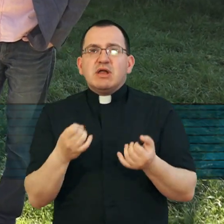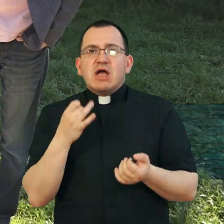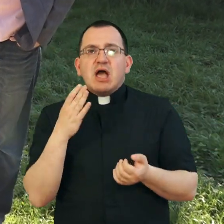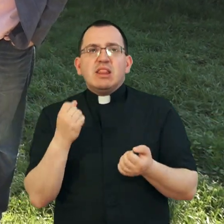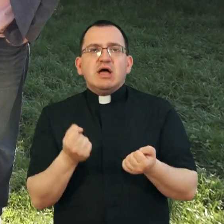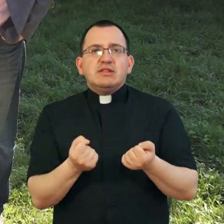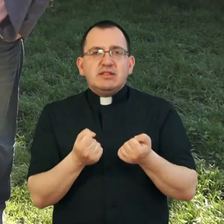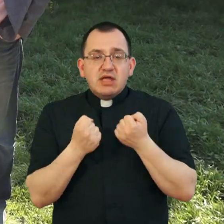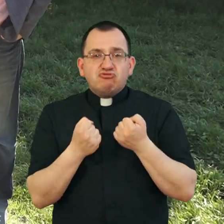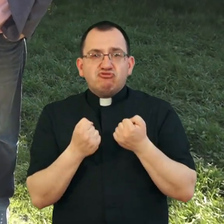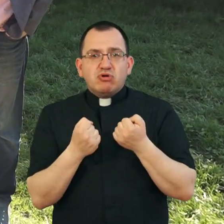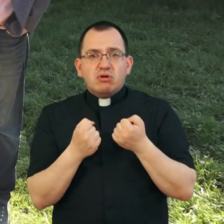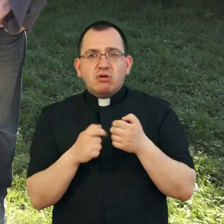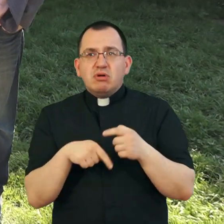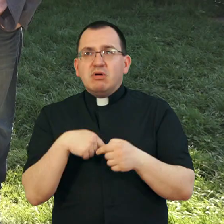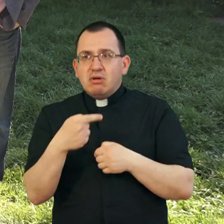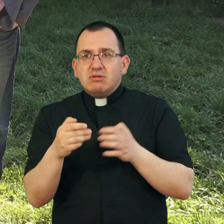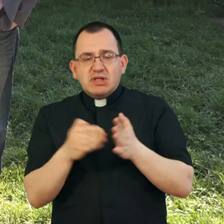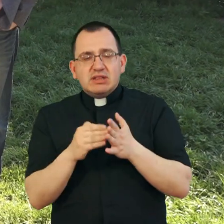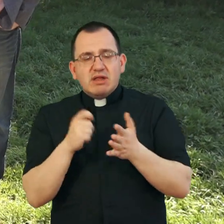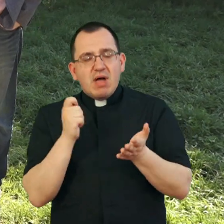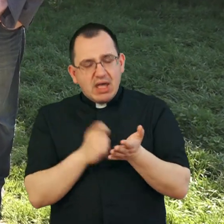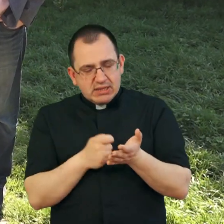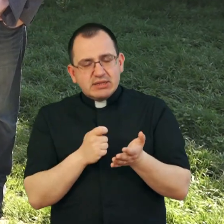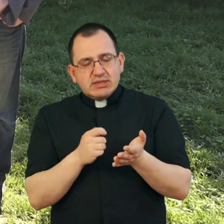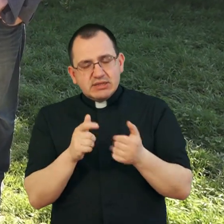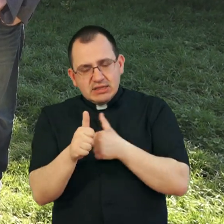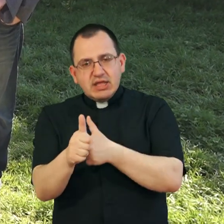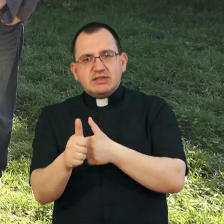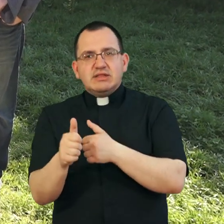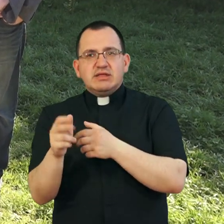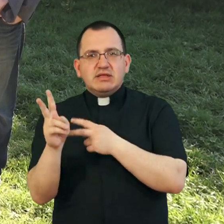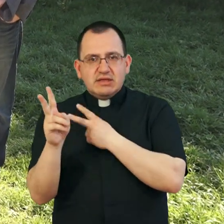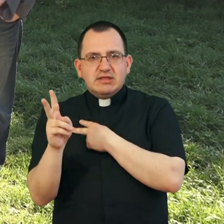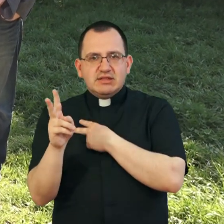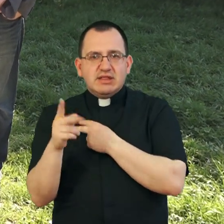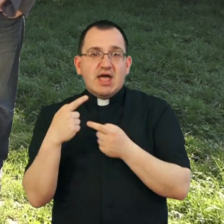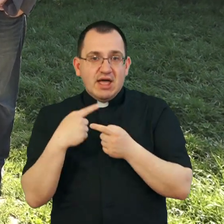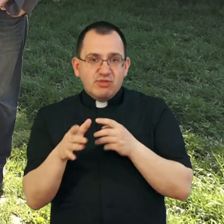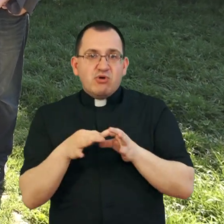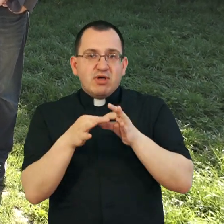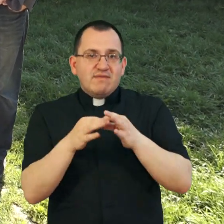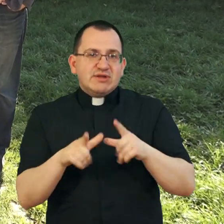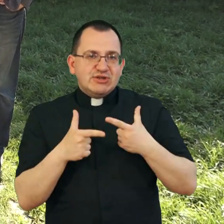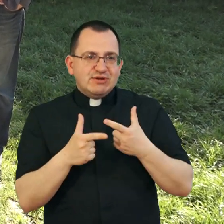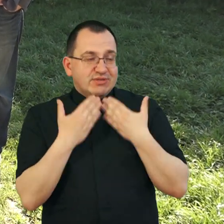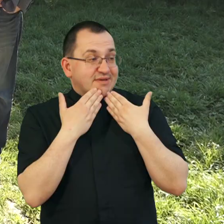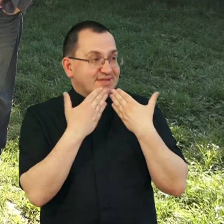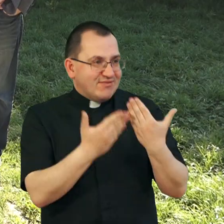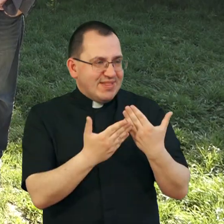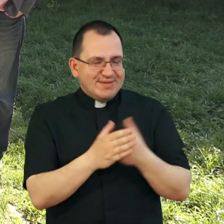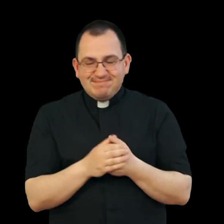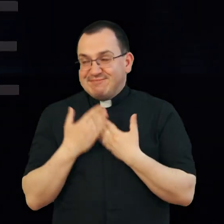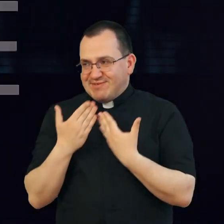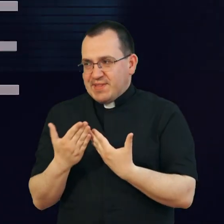nas, ali evo, zbog toga se isplati. Radi vječnog života. Radi vječnog života. Matija, hvala vam puno. Molim, hvala